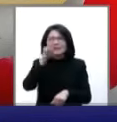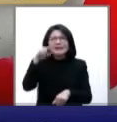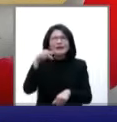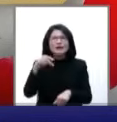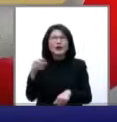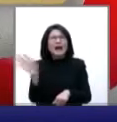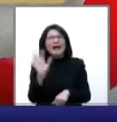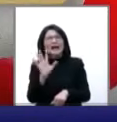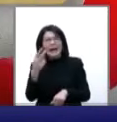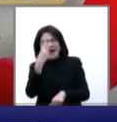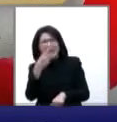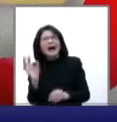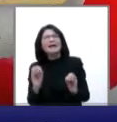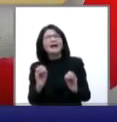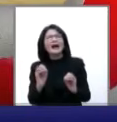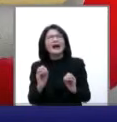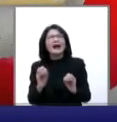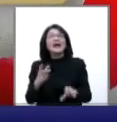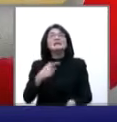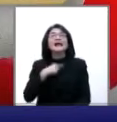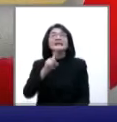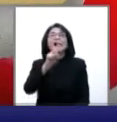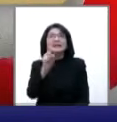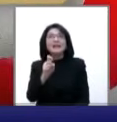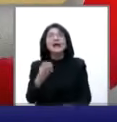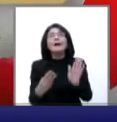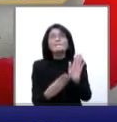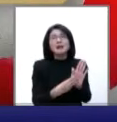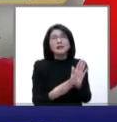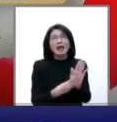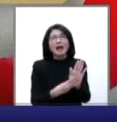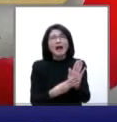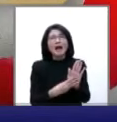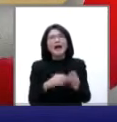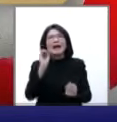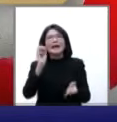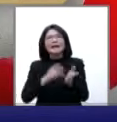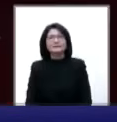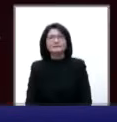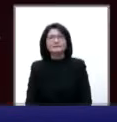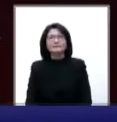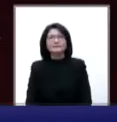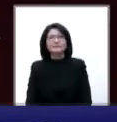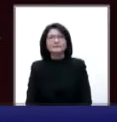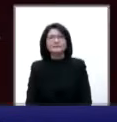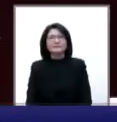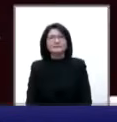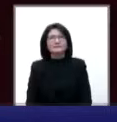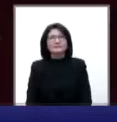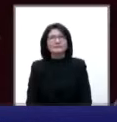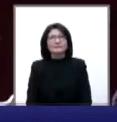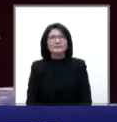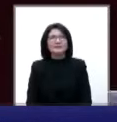itu di dalam apa komunikasi sistem komunikasi Apun selalu meletakkan konteks komunikasi dan etika